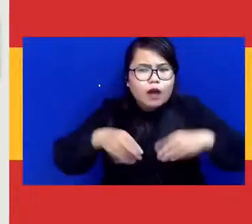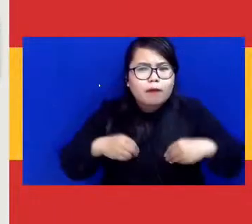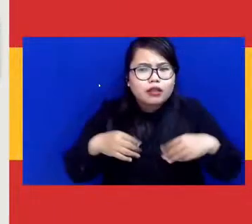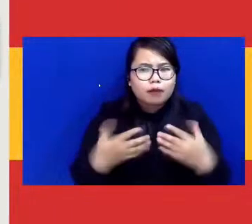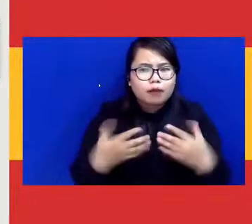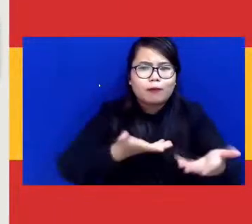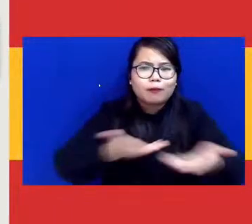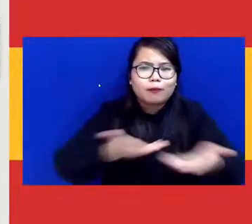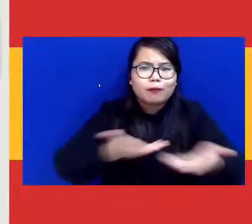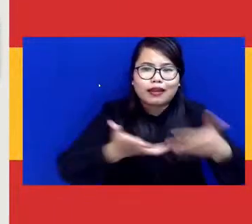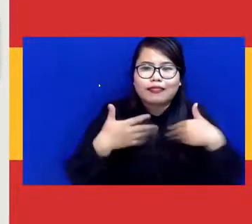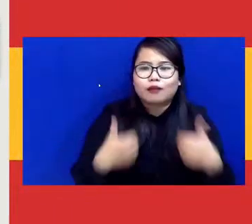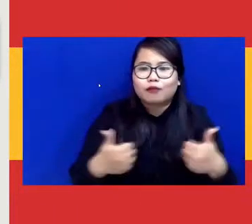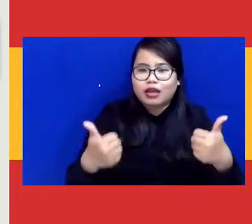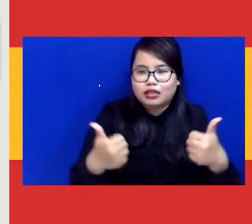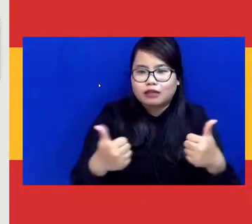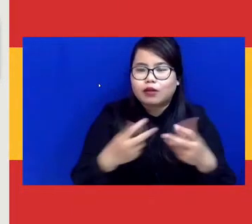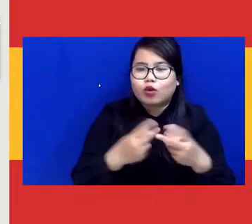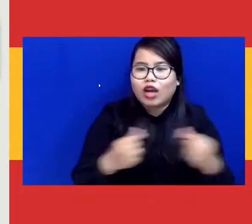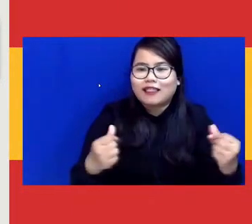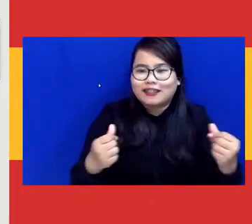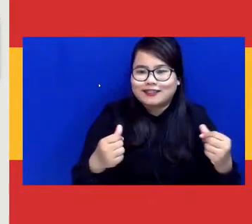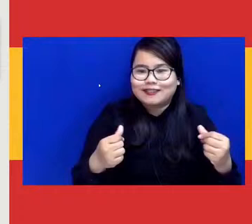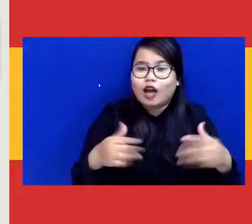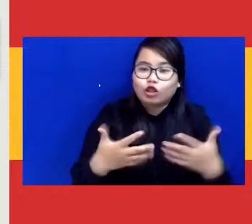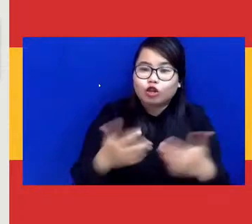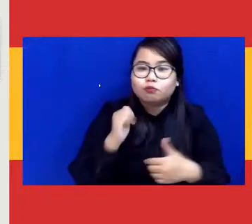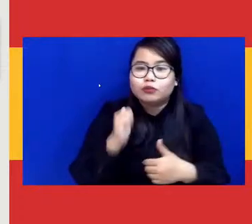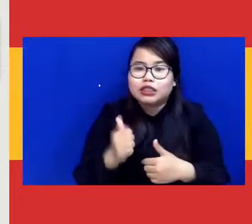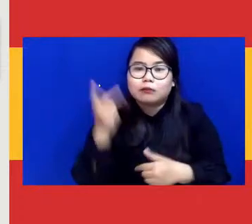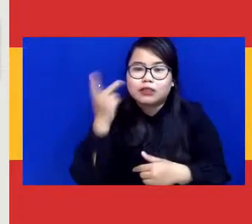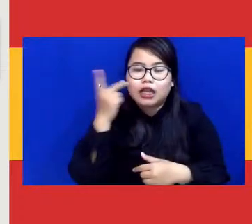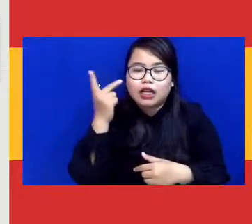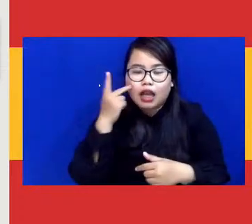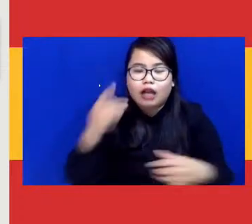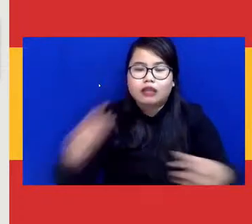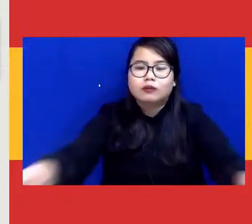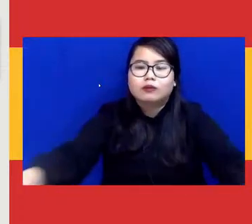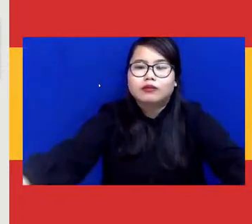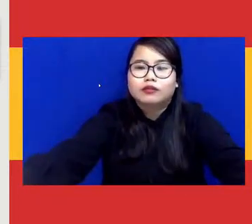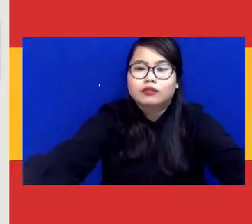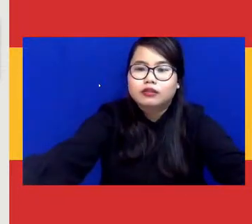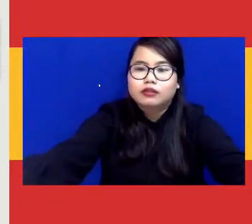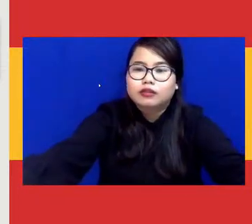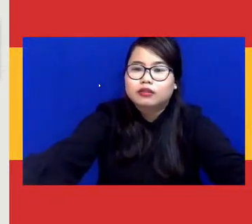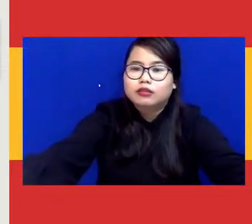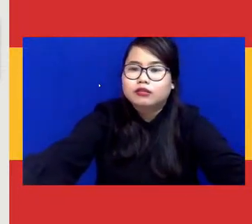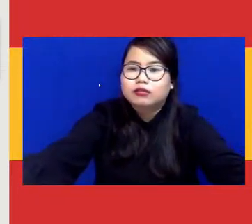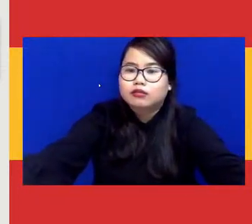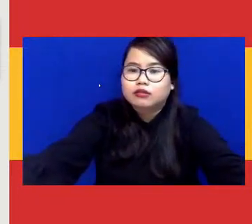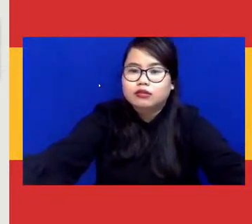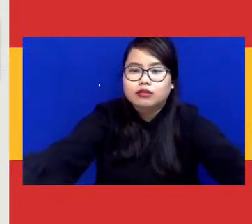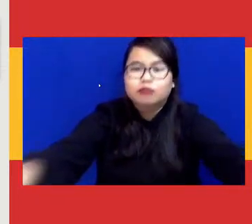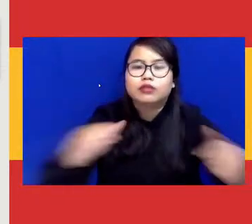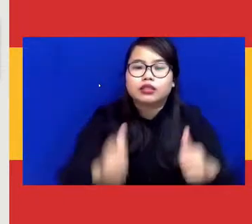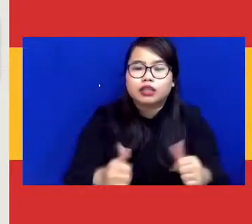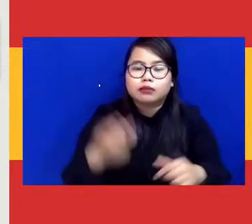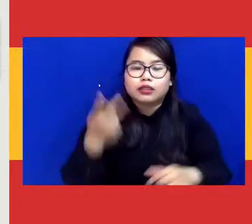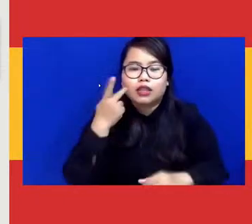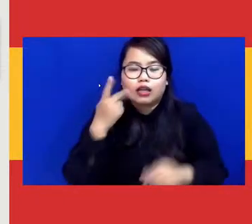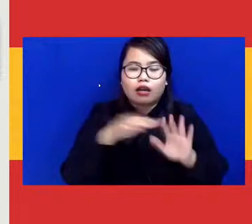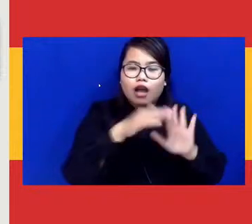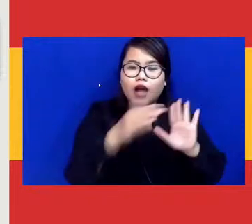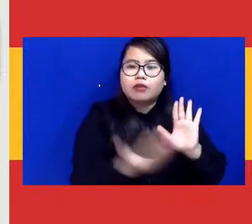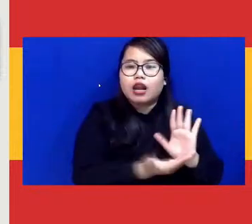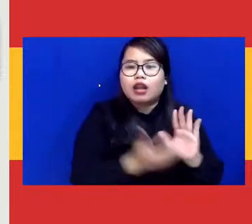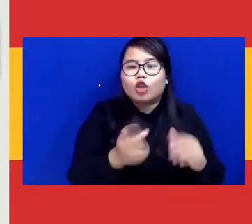apa pelayanan yang terbaik, berkualitas. Kemudian menjaga kehamilan sebaik-baiknya, melindungi ibu, kemudian